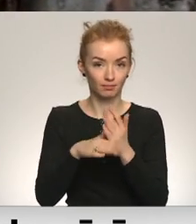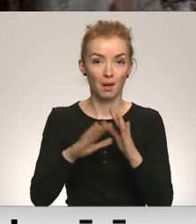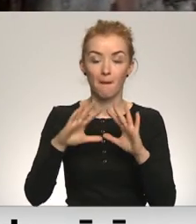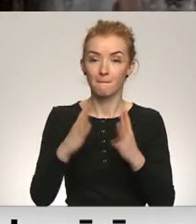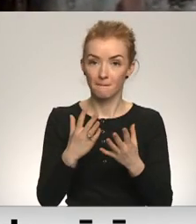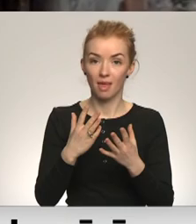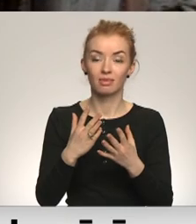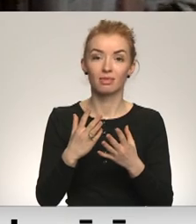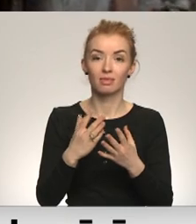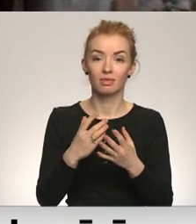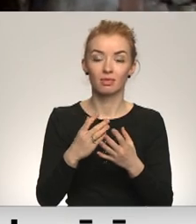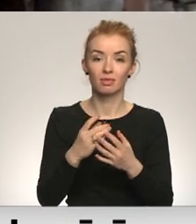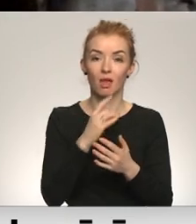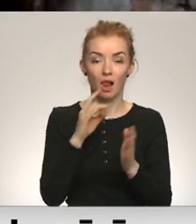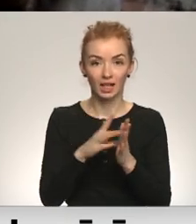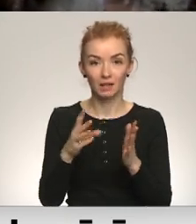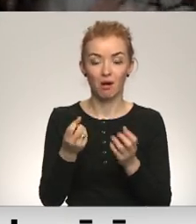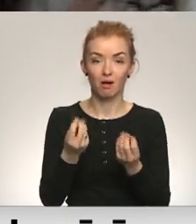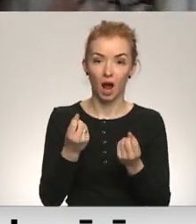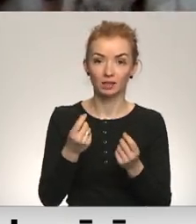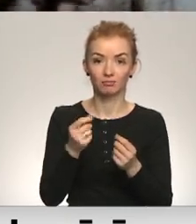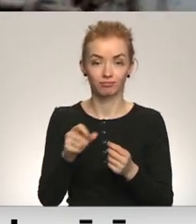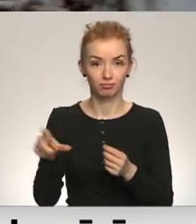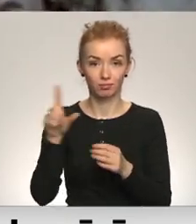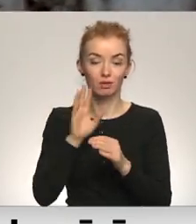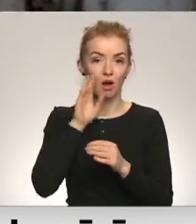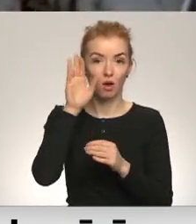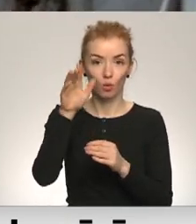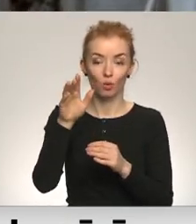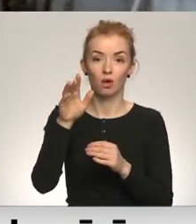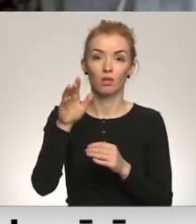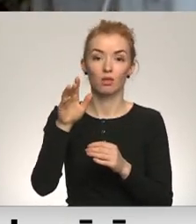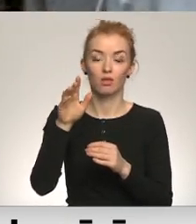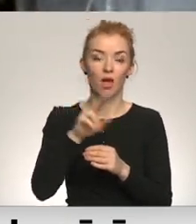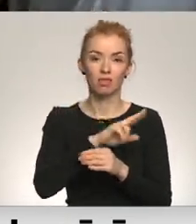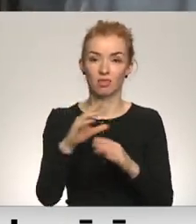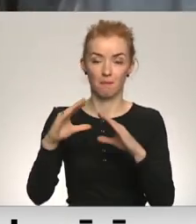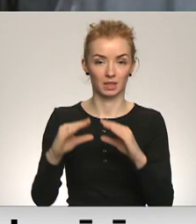ekspertu aplēsēm energoresursu cena tuvākā nākotnē visticamāk